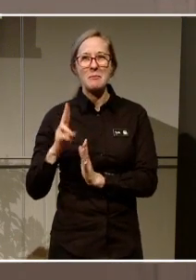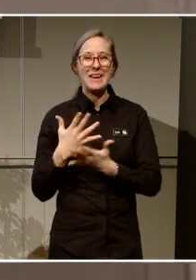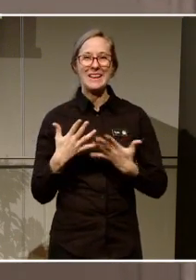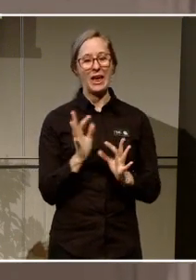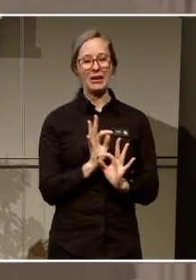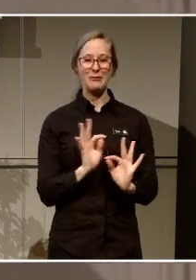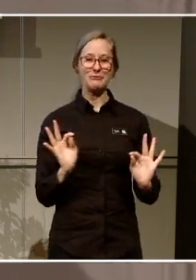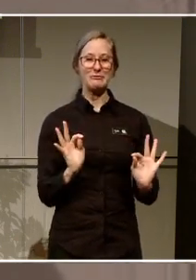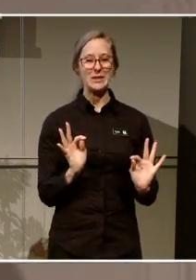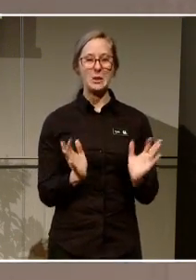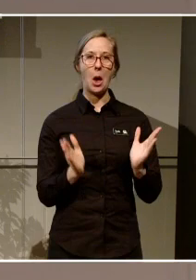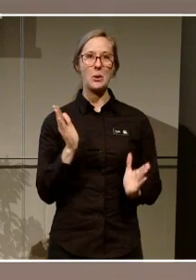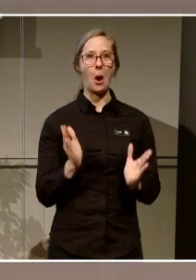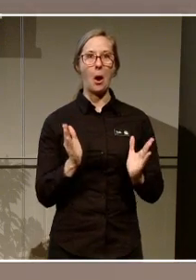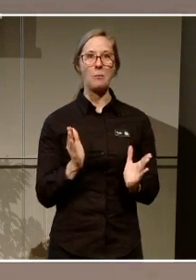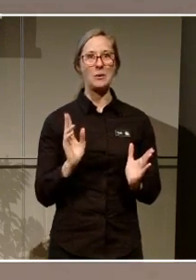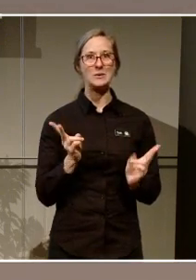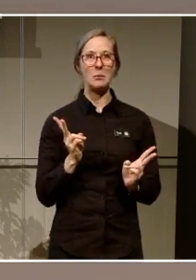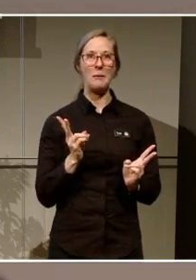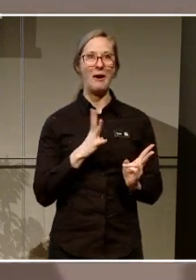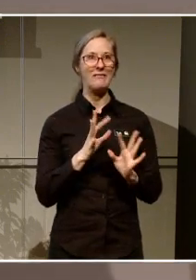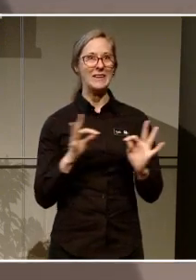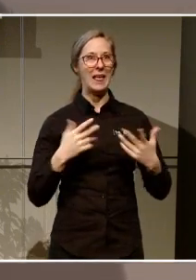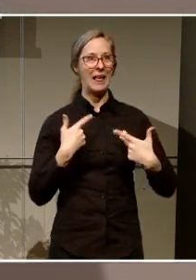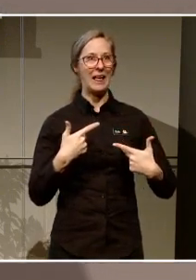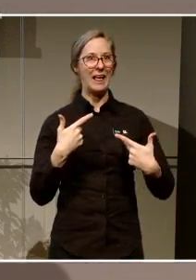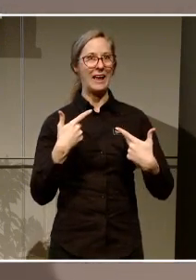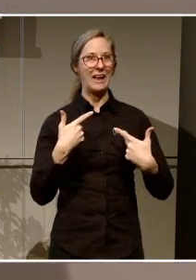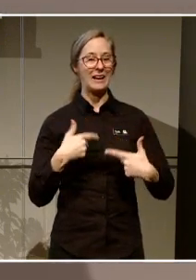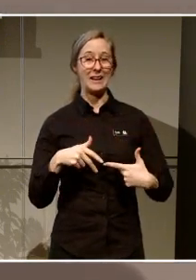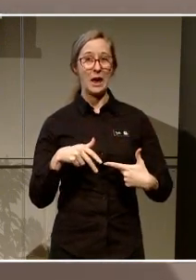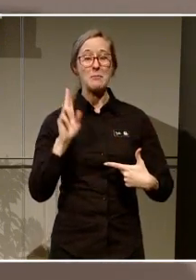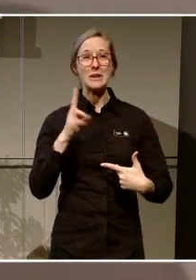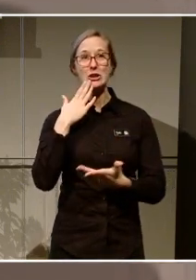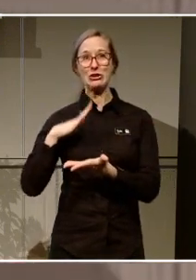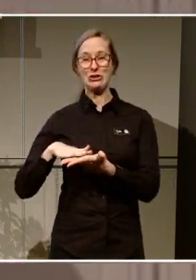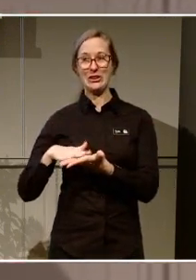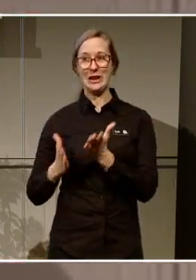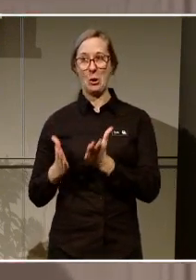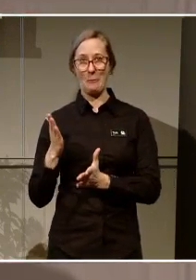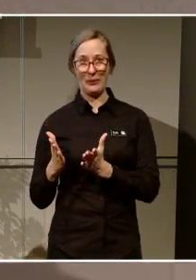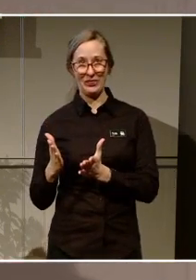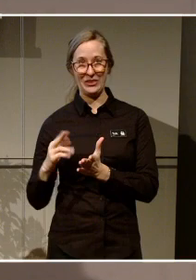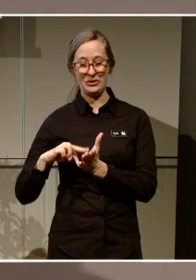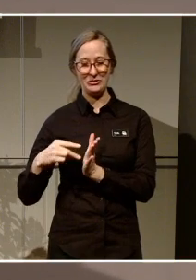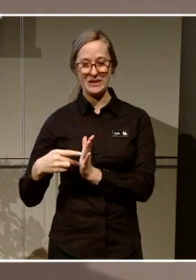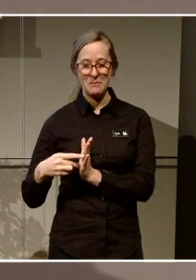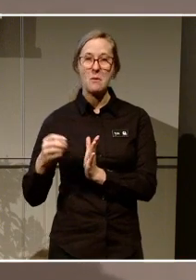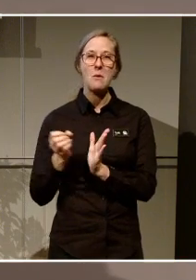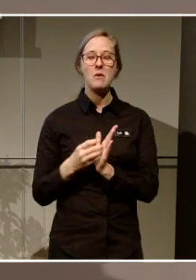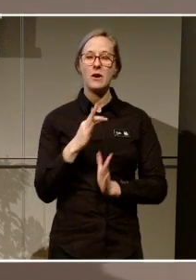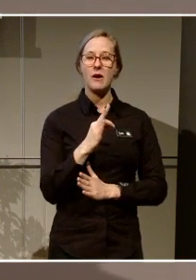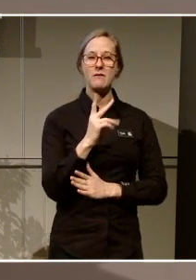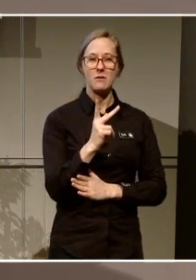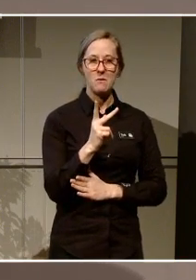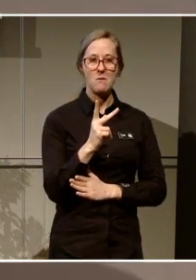som åker med en pumpa klädd så där till Halloween. Utan det är robotar som gör nytta. För man har kommit på Försäkringskassan att